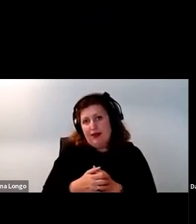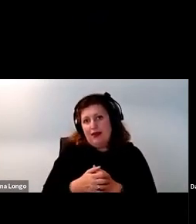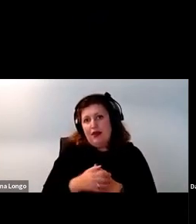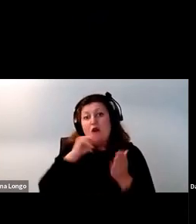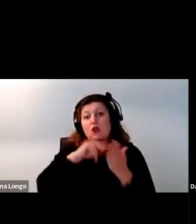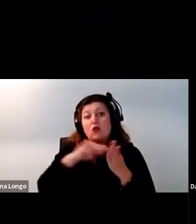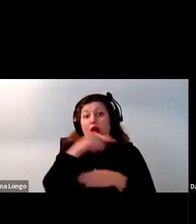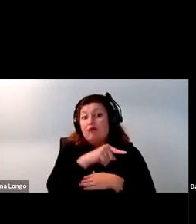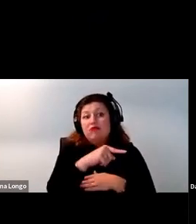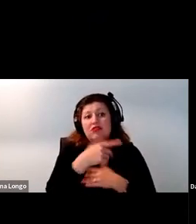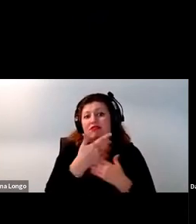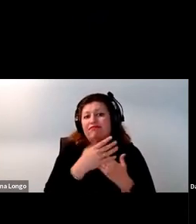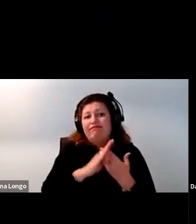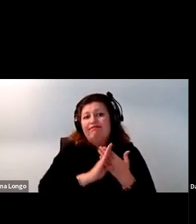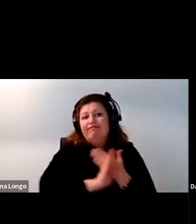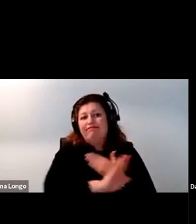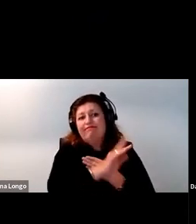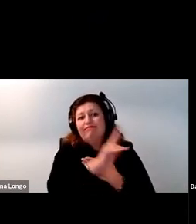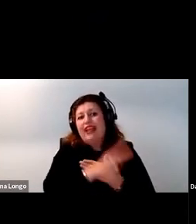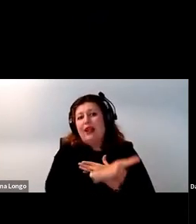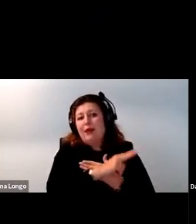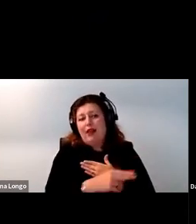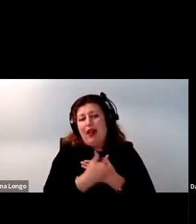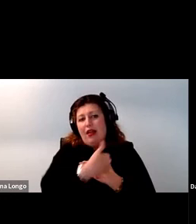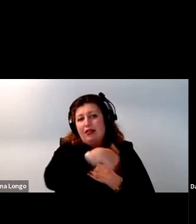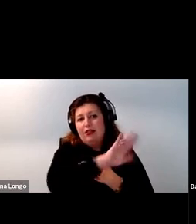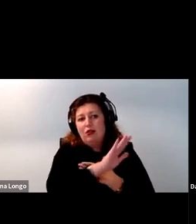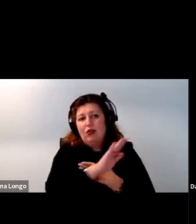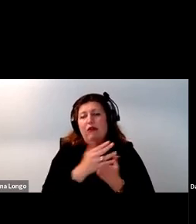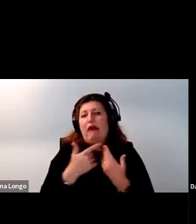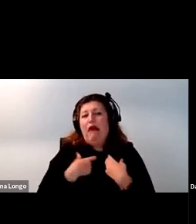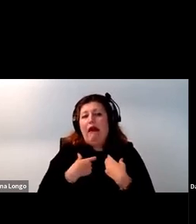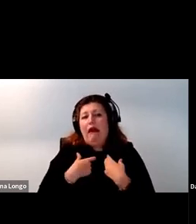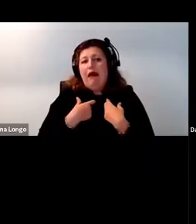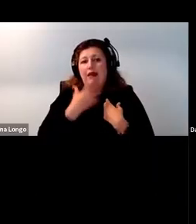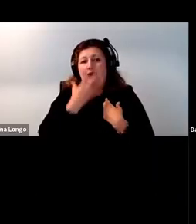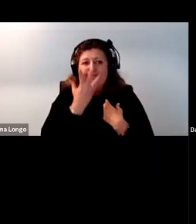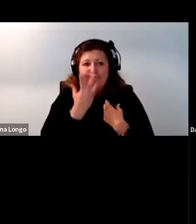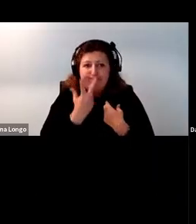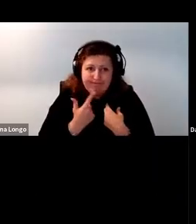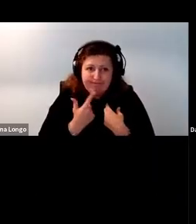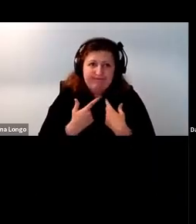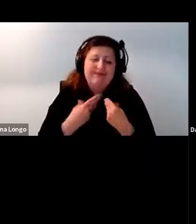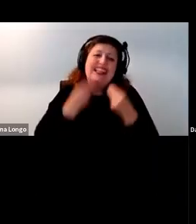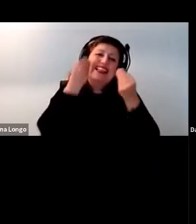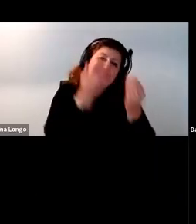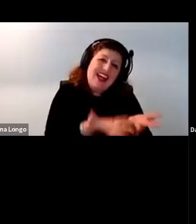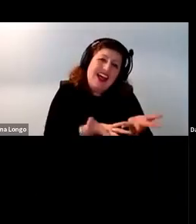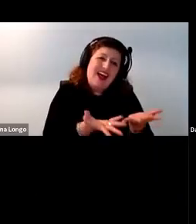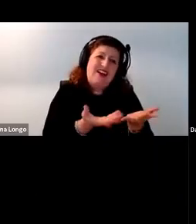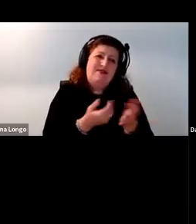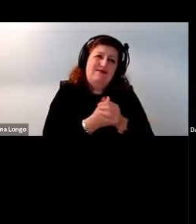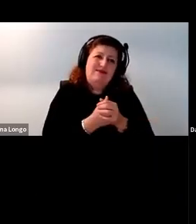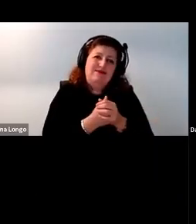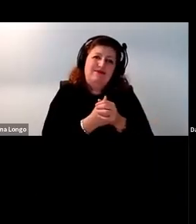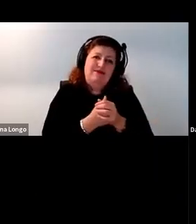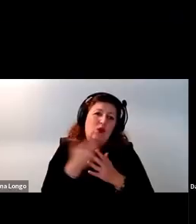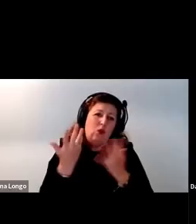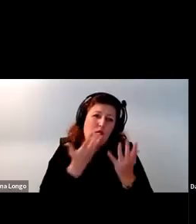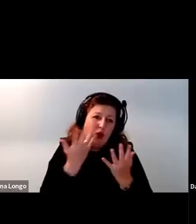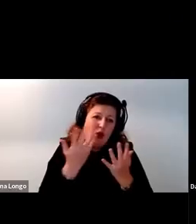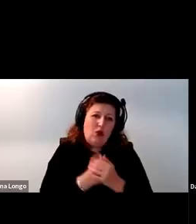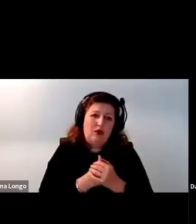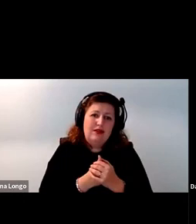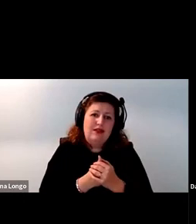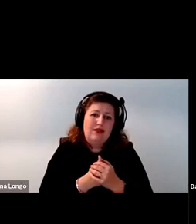Quindi magari garantire degli interventi base, non perfetti, non qualitativamente,